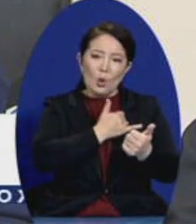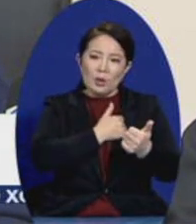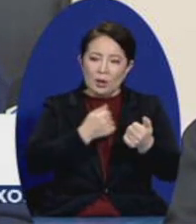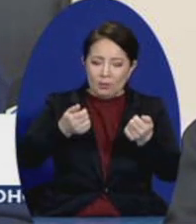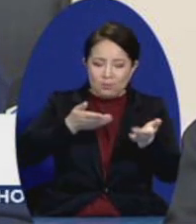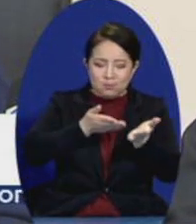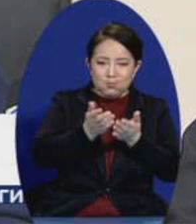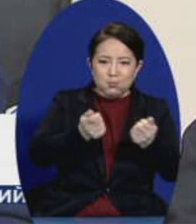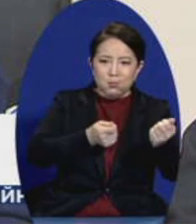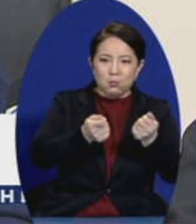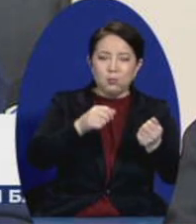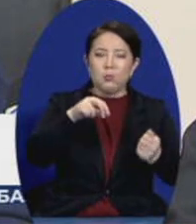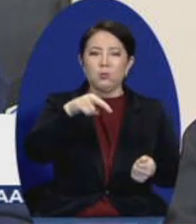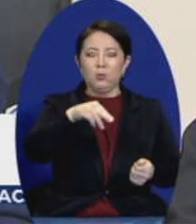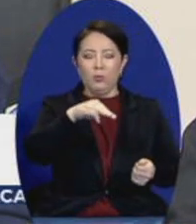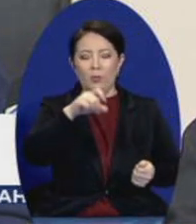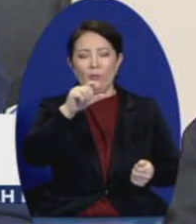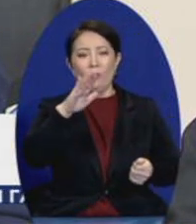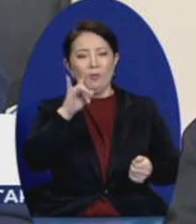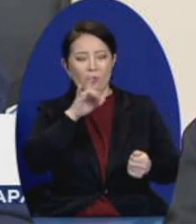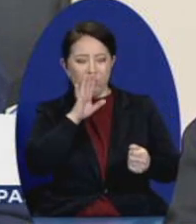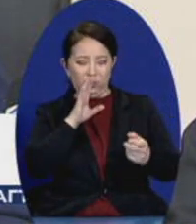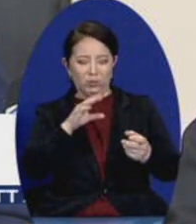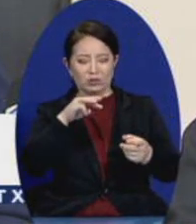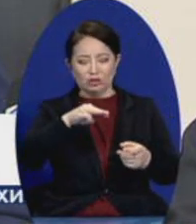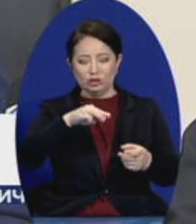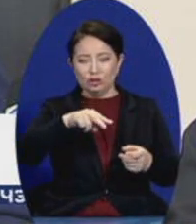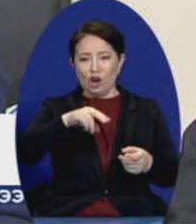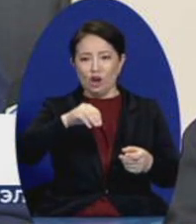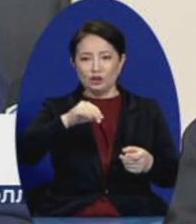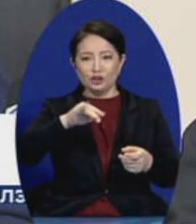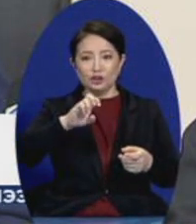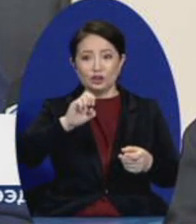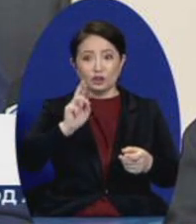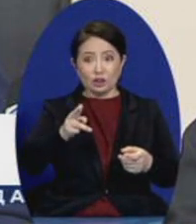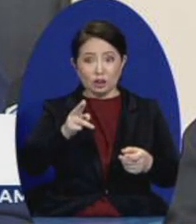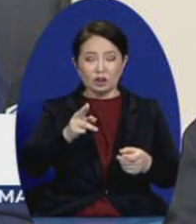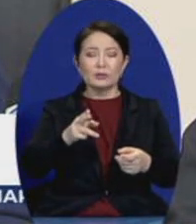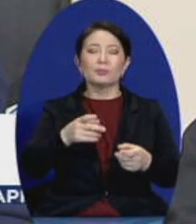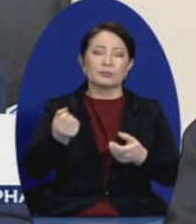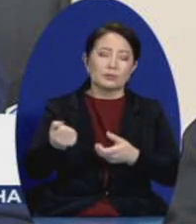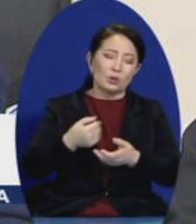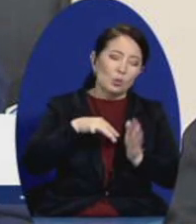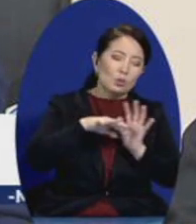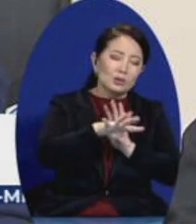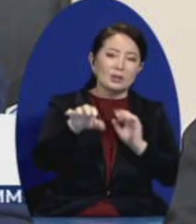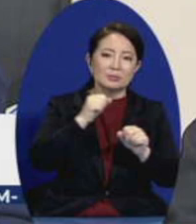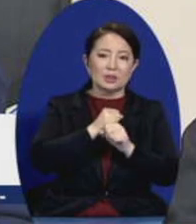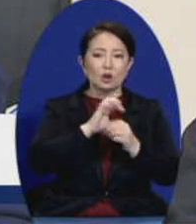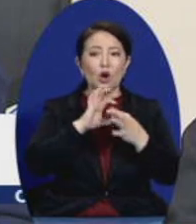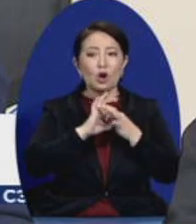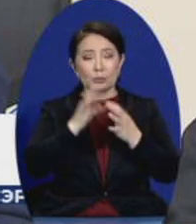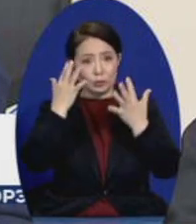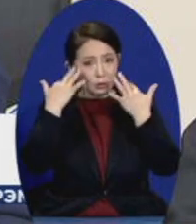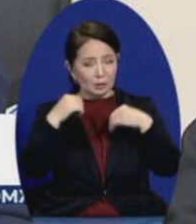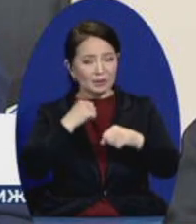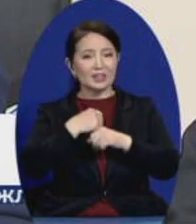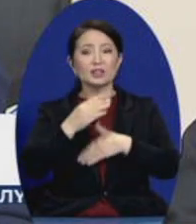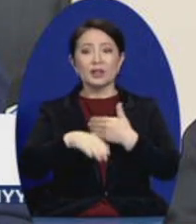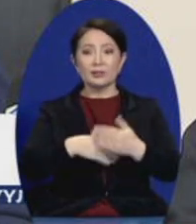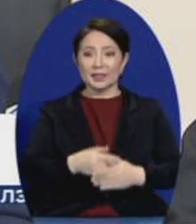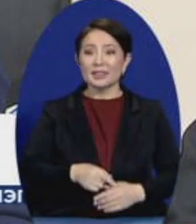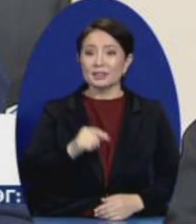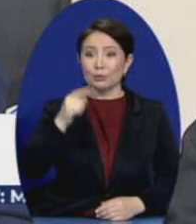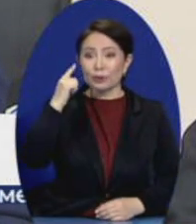тээвэр логистикийн одоо хүрэлцээг улам одоо бүрэн дүүрэн ашиглах тал дээр нь бол зохион байгуулалтын арга хэмжээ авч ажиллана гэсэн